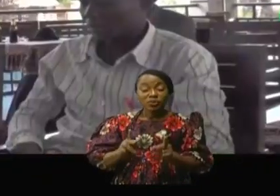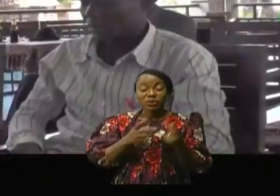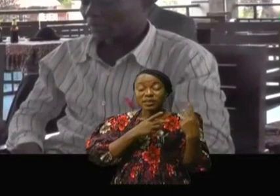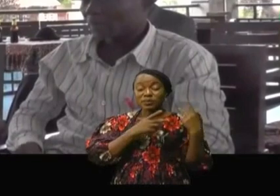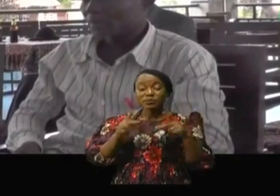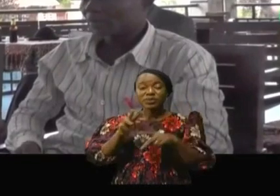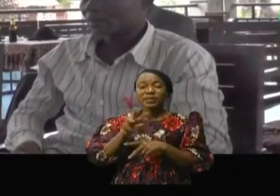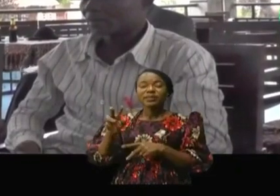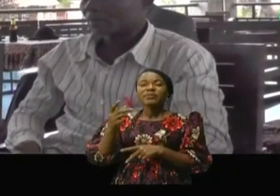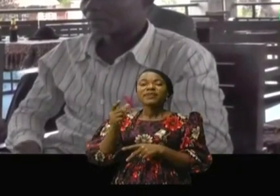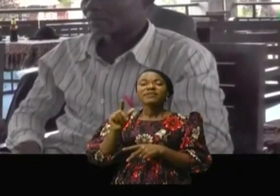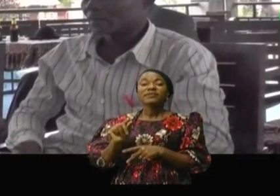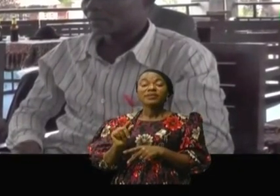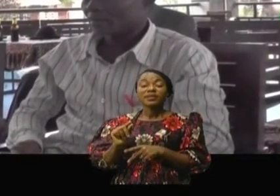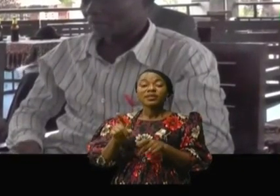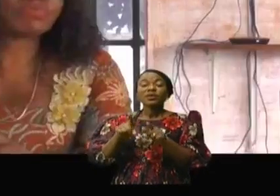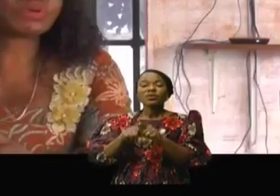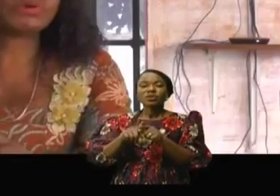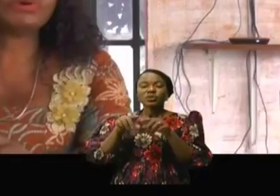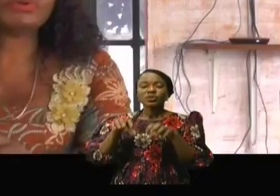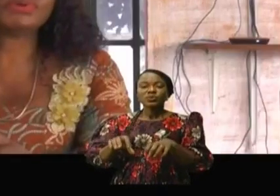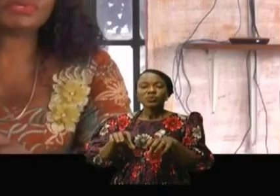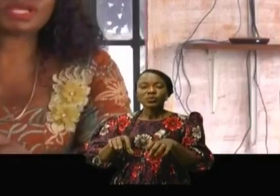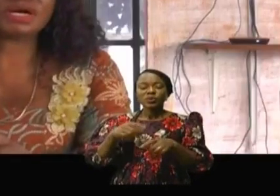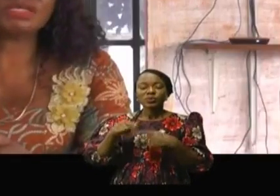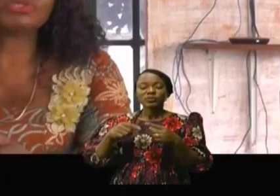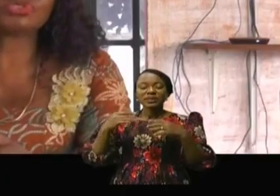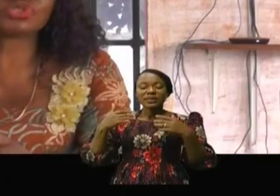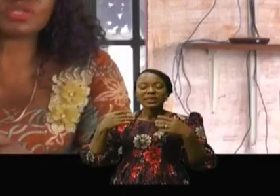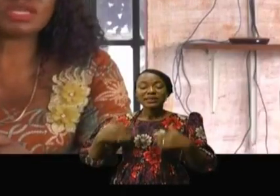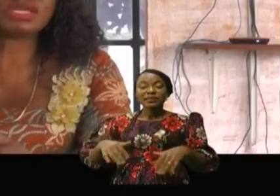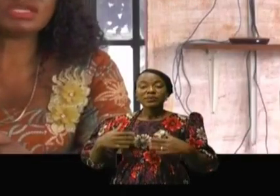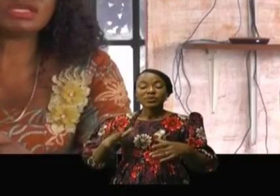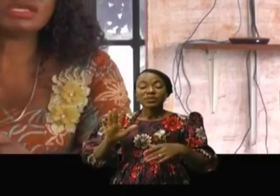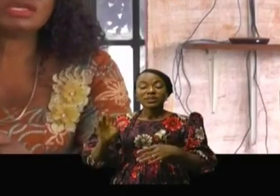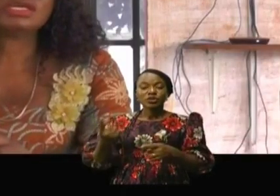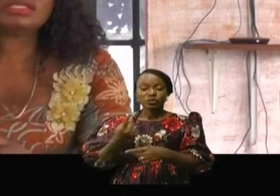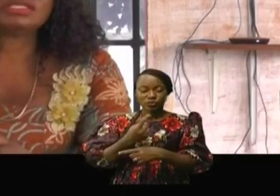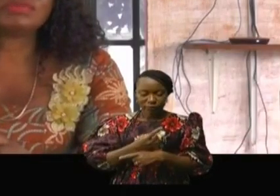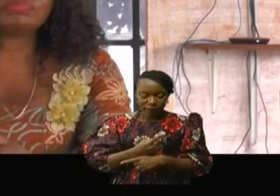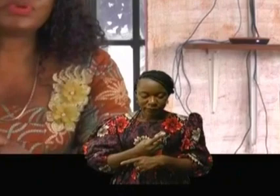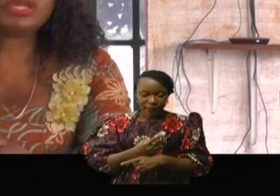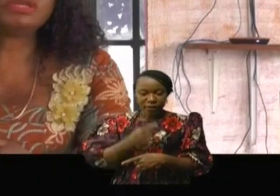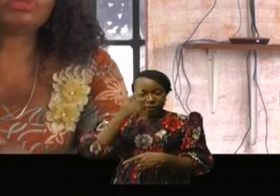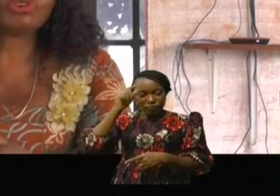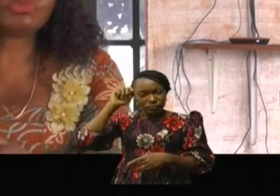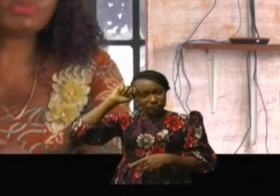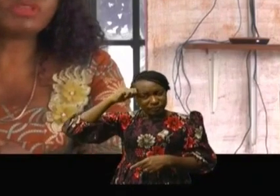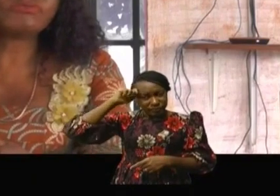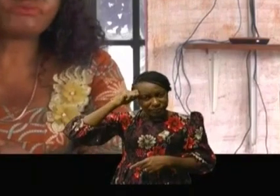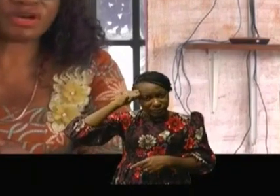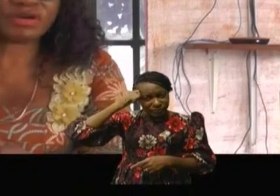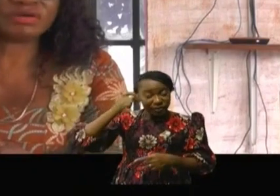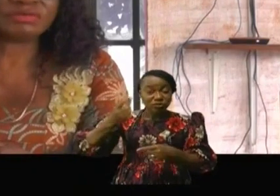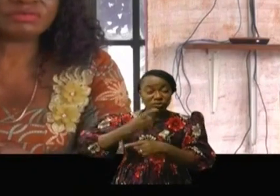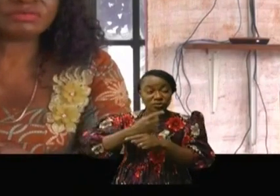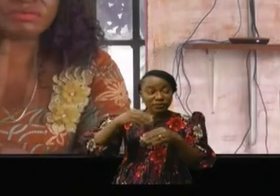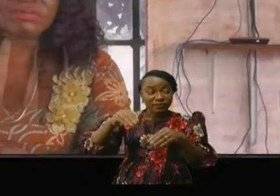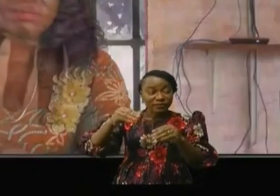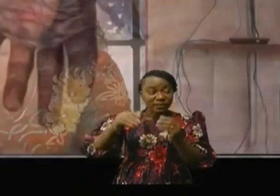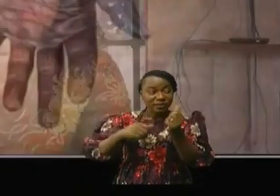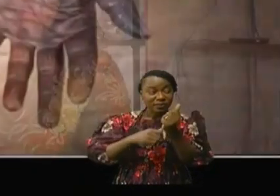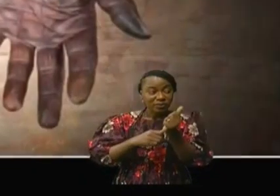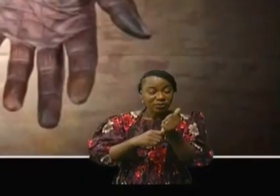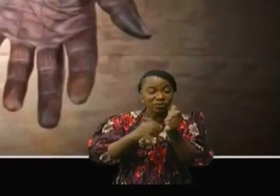la RDC a commencé avec la célébration de cette journée. En prélude de cette commémoration sur la traite des personnes qui